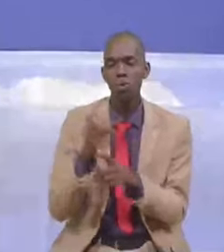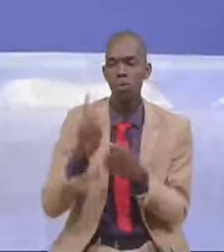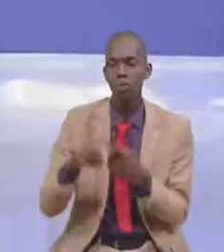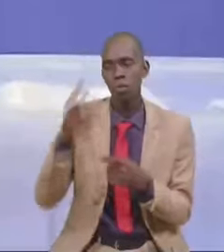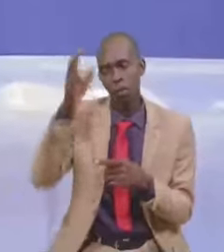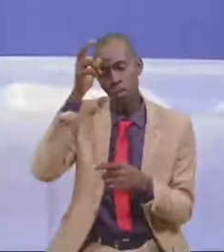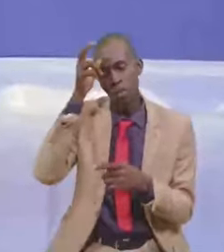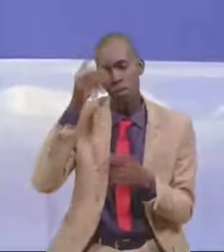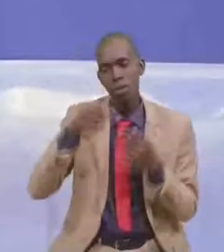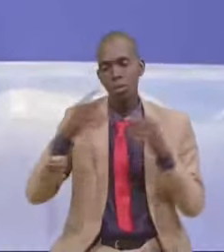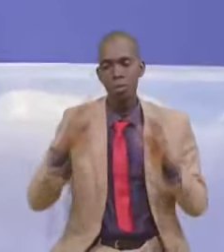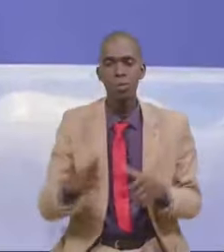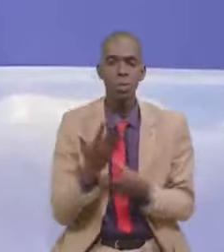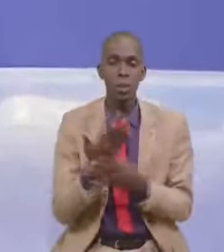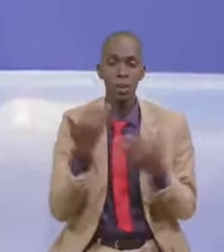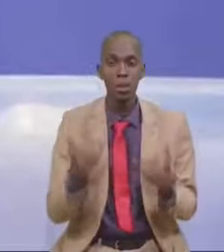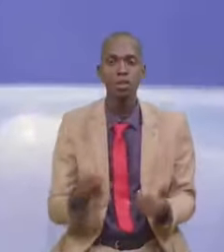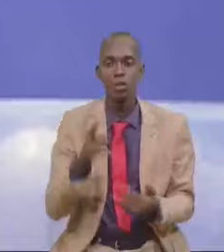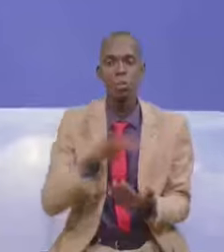Maintenant, tu es vide.